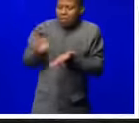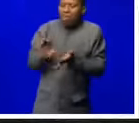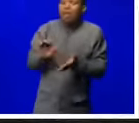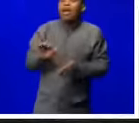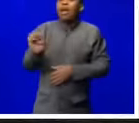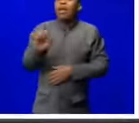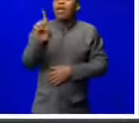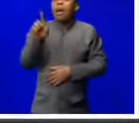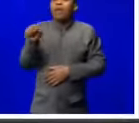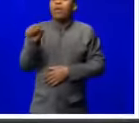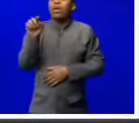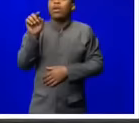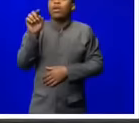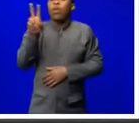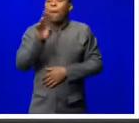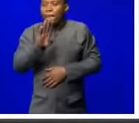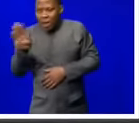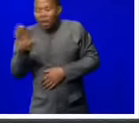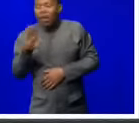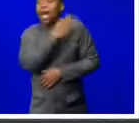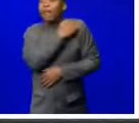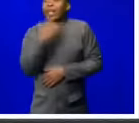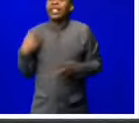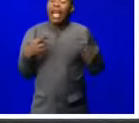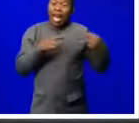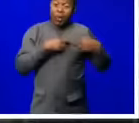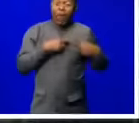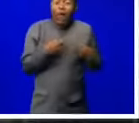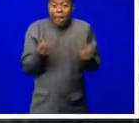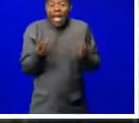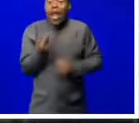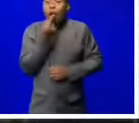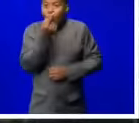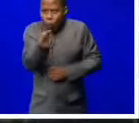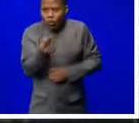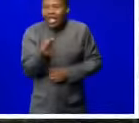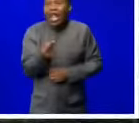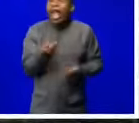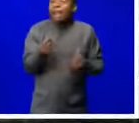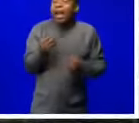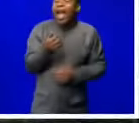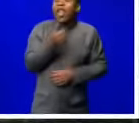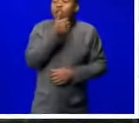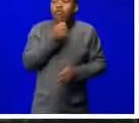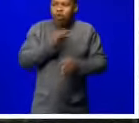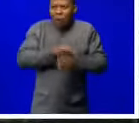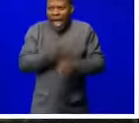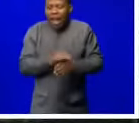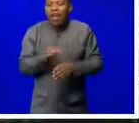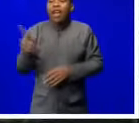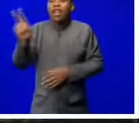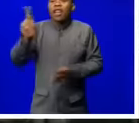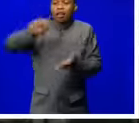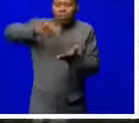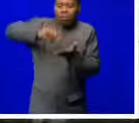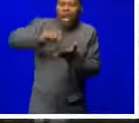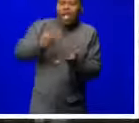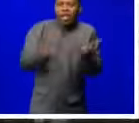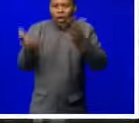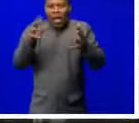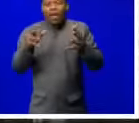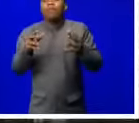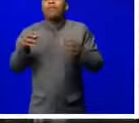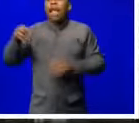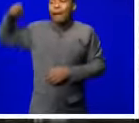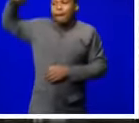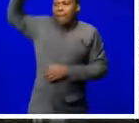billion emalangeni. Induna yetemafa Nel Rickenberg ithi le mali isebenziswe kufakela sive gese eshiselweni kanye nekufakela